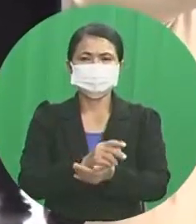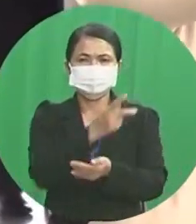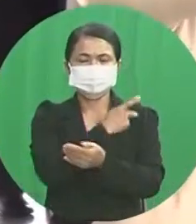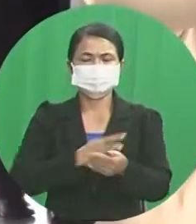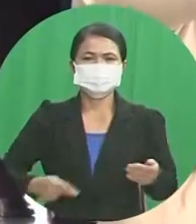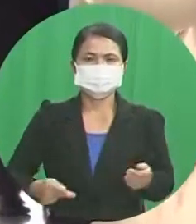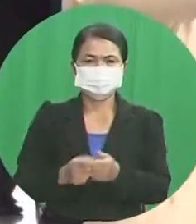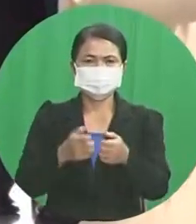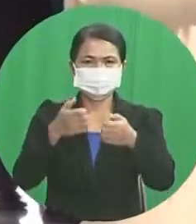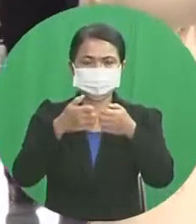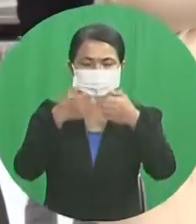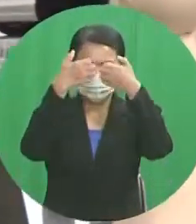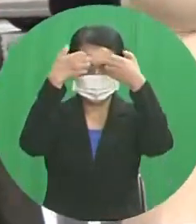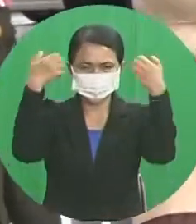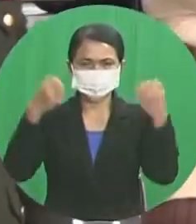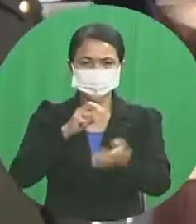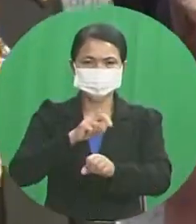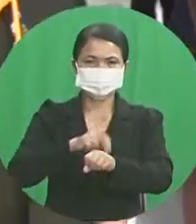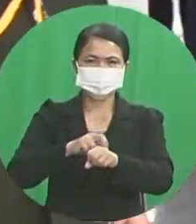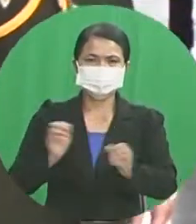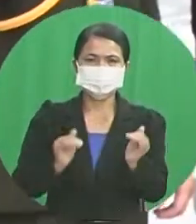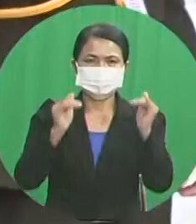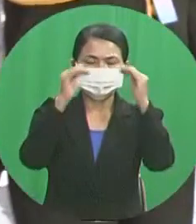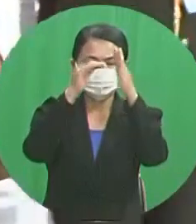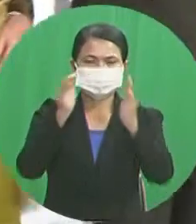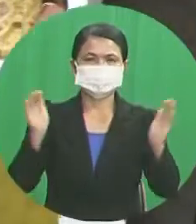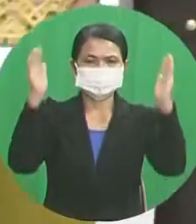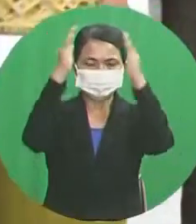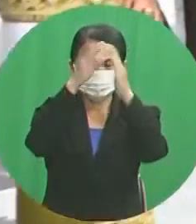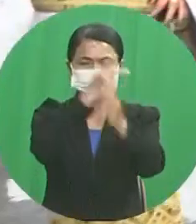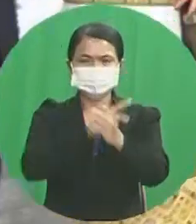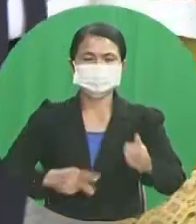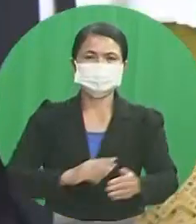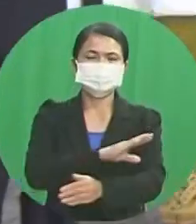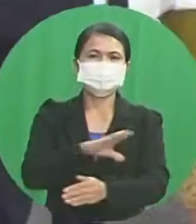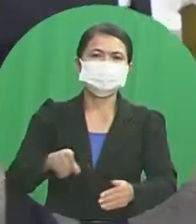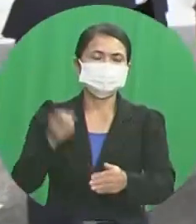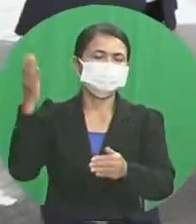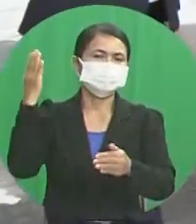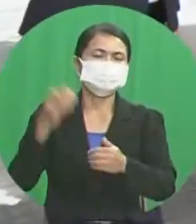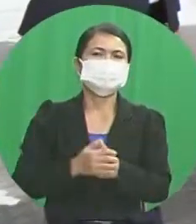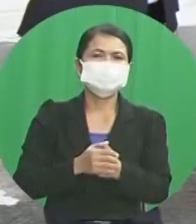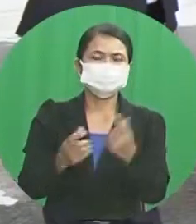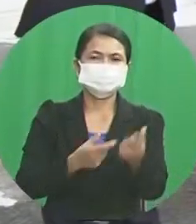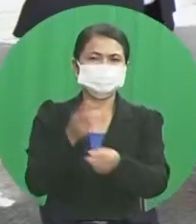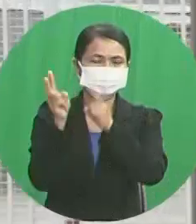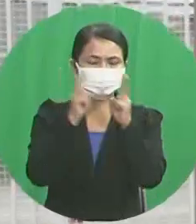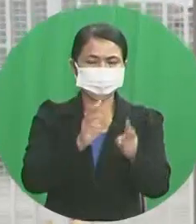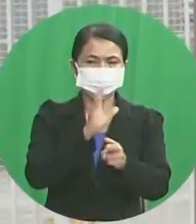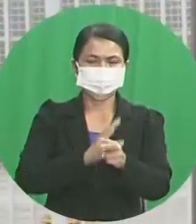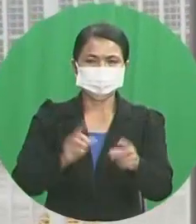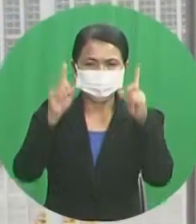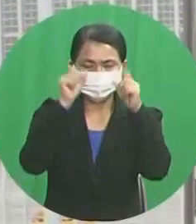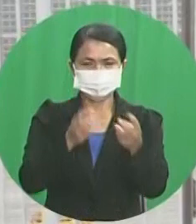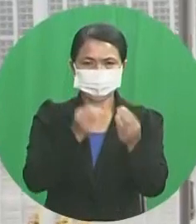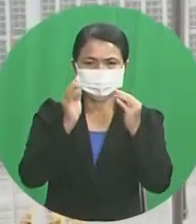សម្ដេចព្រះនរោត្តមសីហនុព្រះបរមរតនកោដ្ឋអតីតព្រះមហាក្សត្រនៃព្រះរាជាណាចក្រកម្ពុជាដំណើរទស្សនកិច្ចផ្លូវការរបស់ឯកឧ